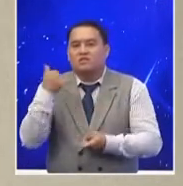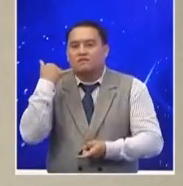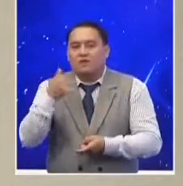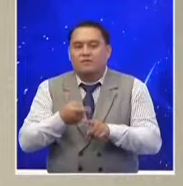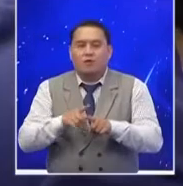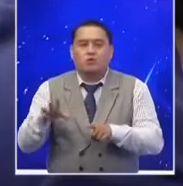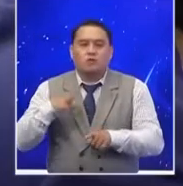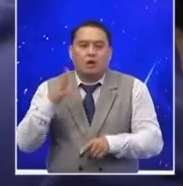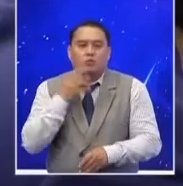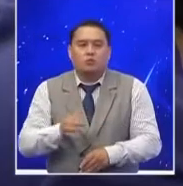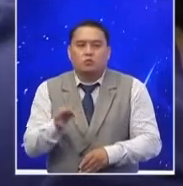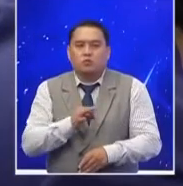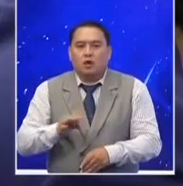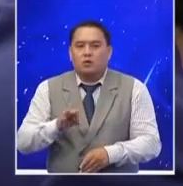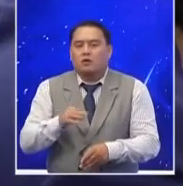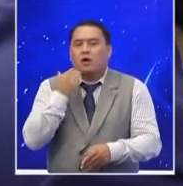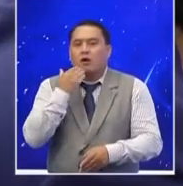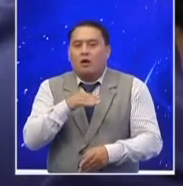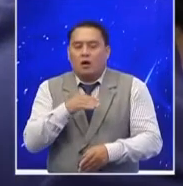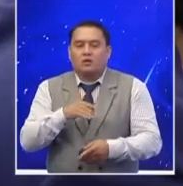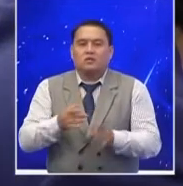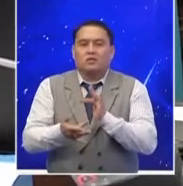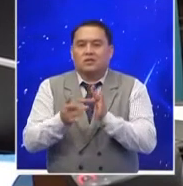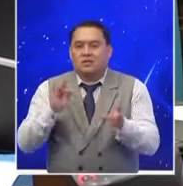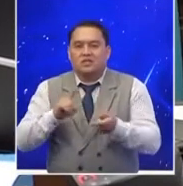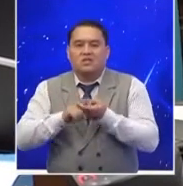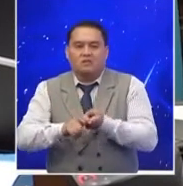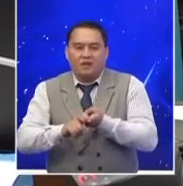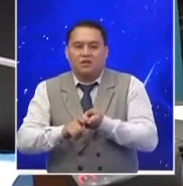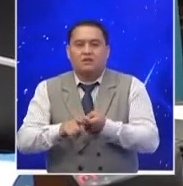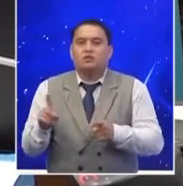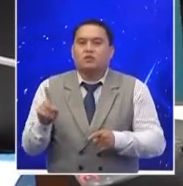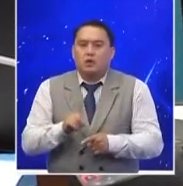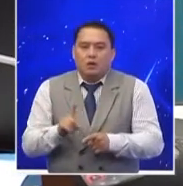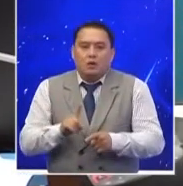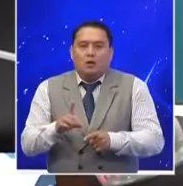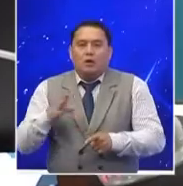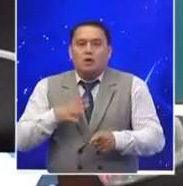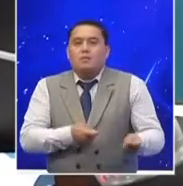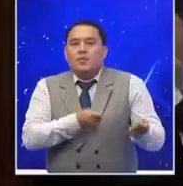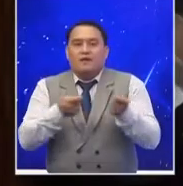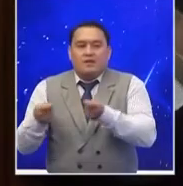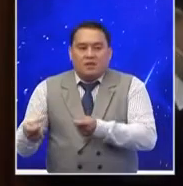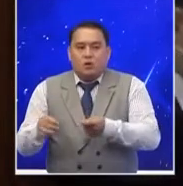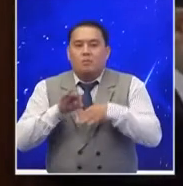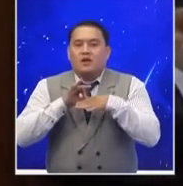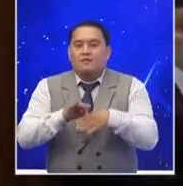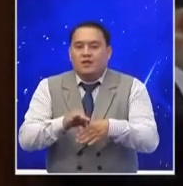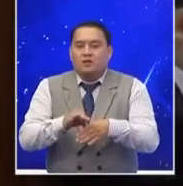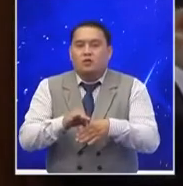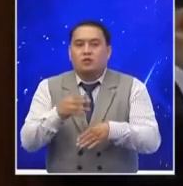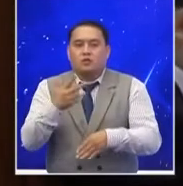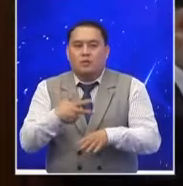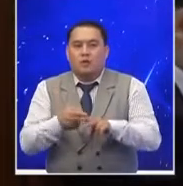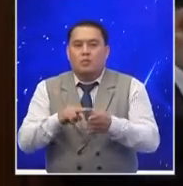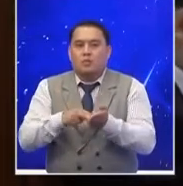села Алматинской области предстоит обеспечить качественной интернет-связью. Пока занятия в этих населенных пунктах ведутся традиционно, но с 50% наполняемостью